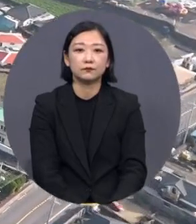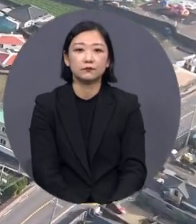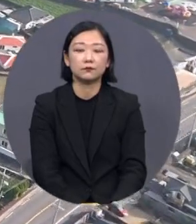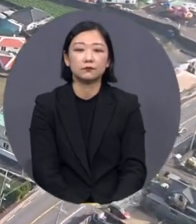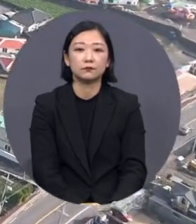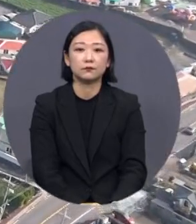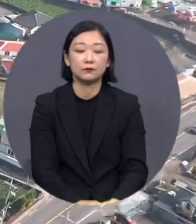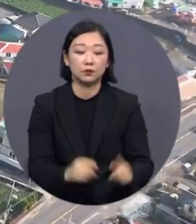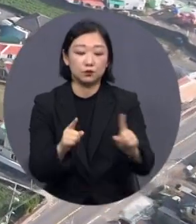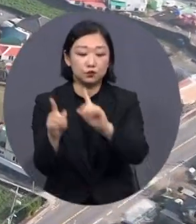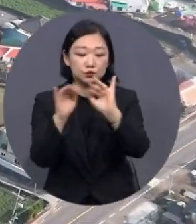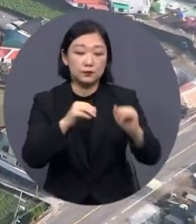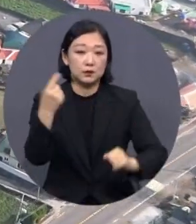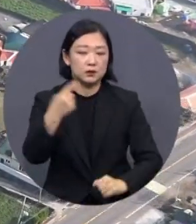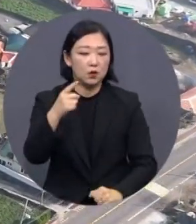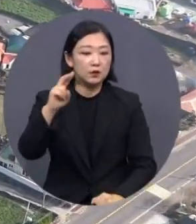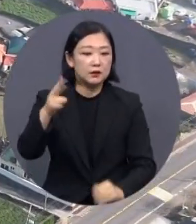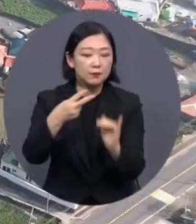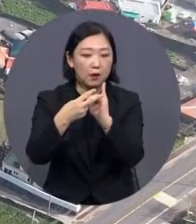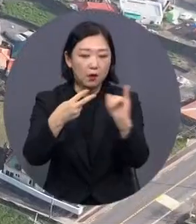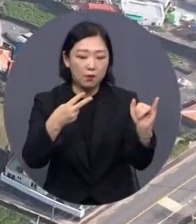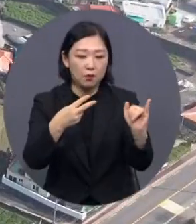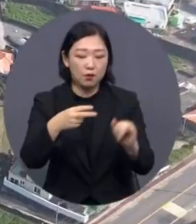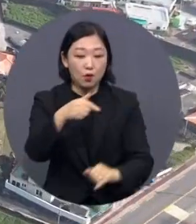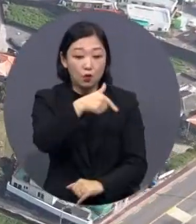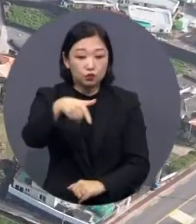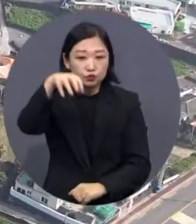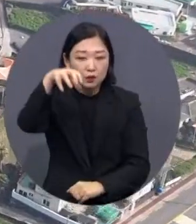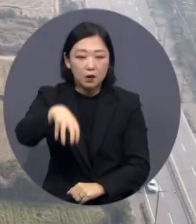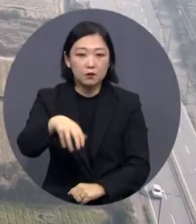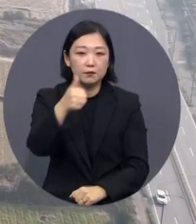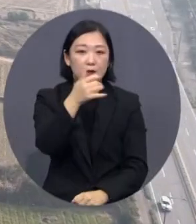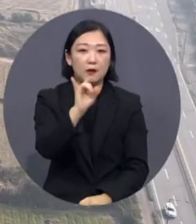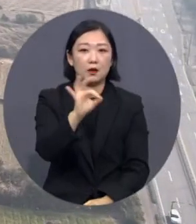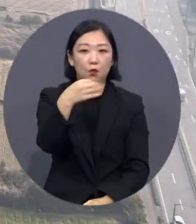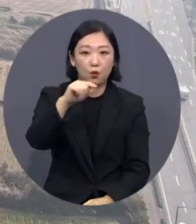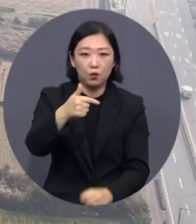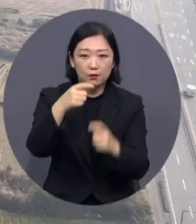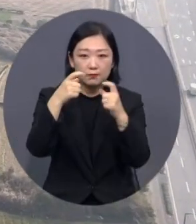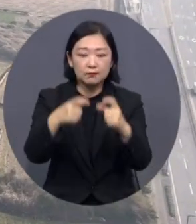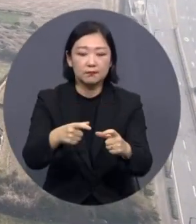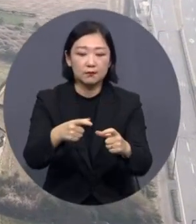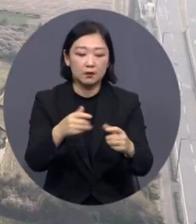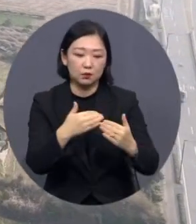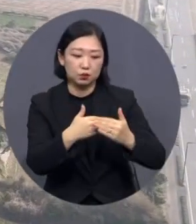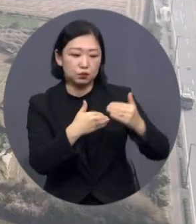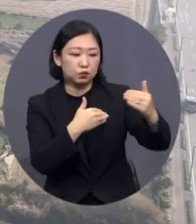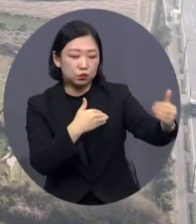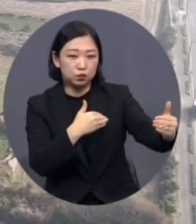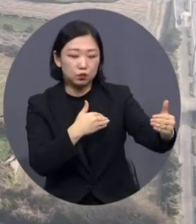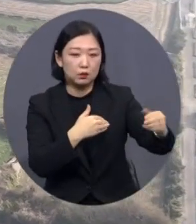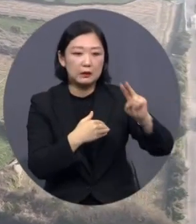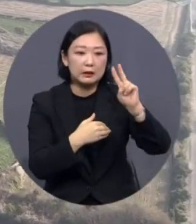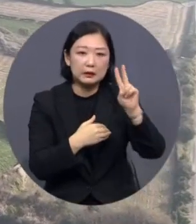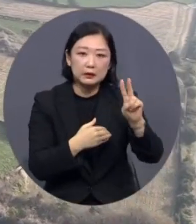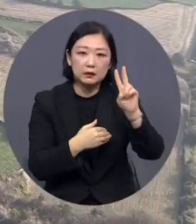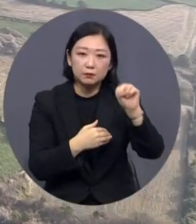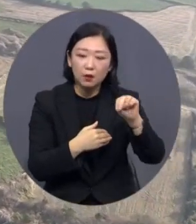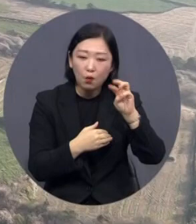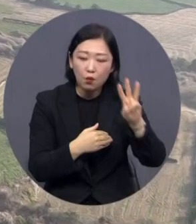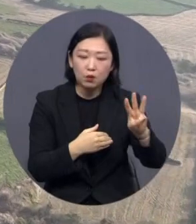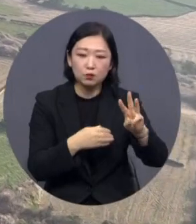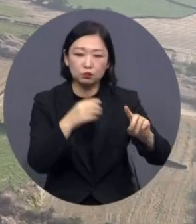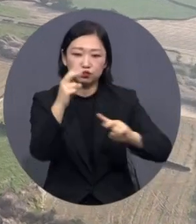주민 1200명이 사는 제주시 구자읍 행원리 마을에서 조금 떨어진 곳에 2mw 규모의